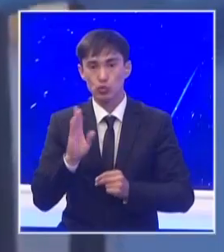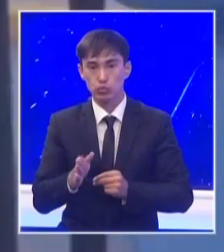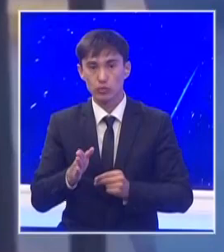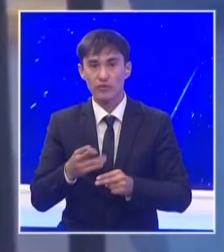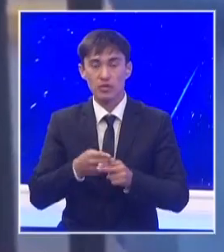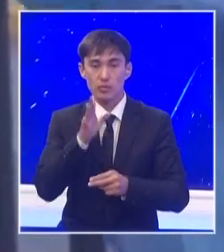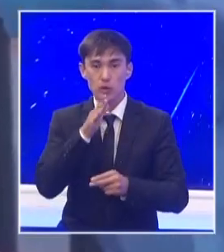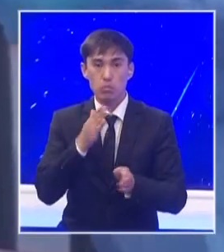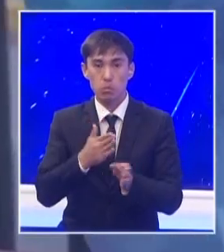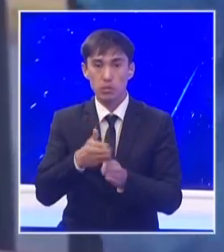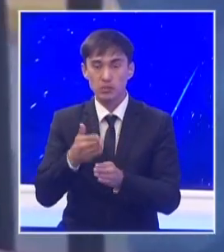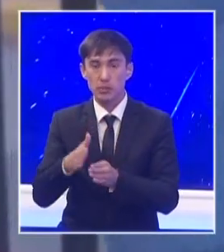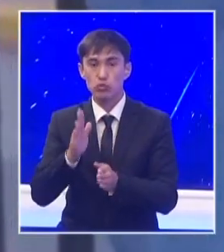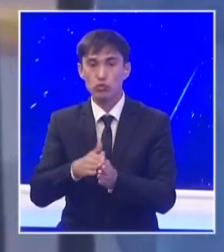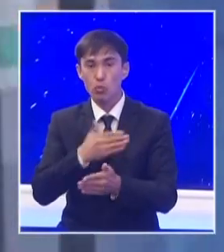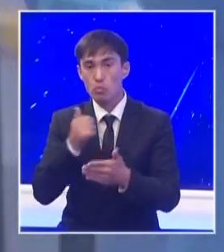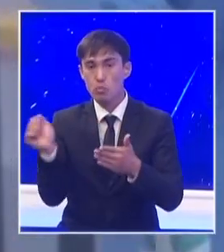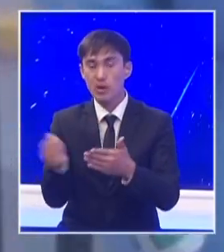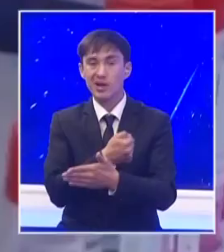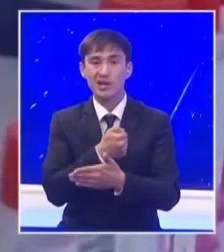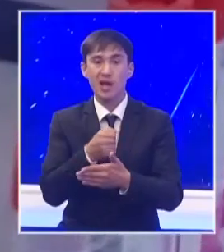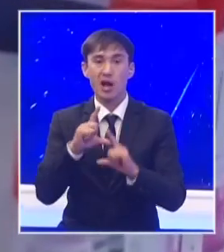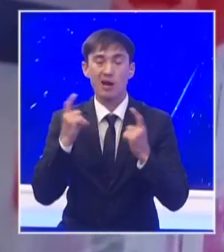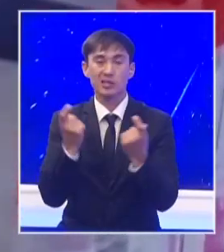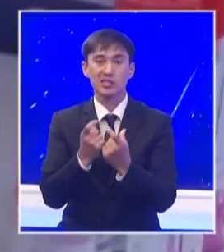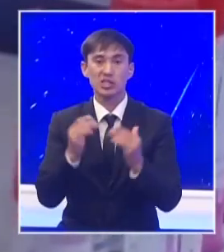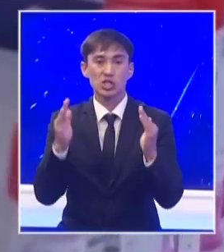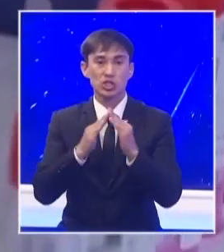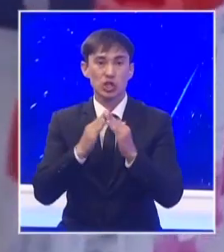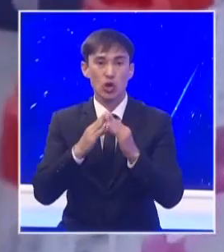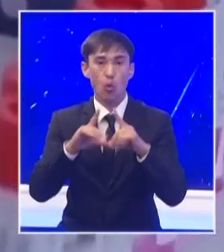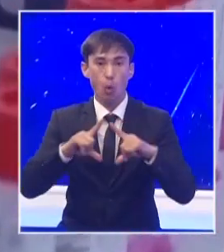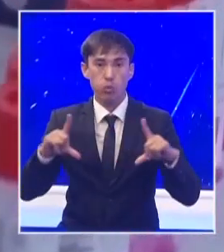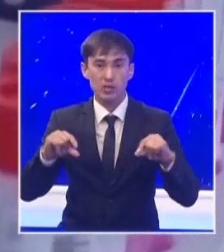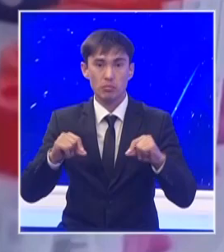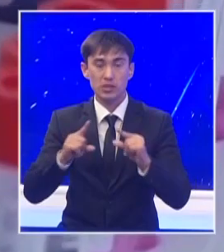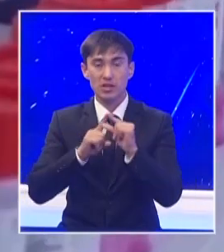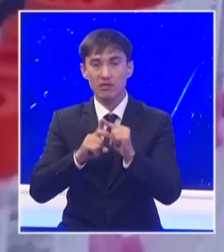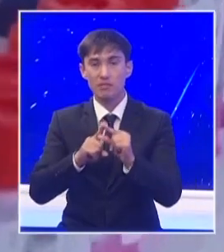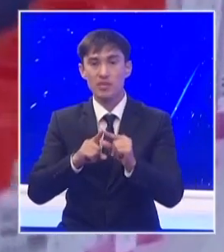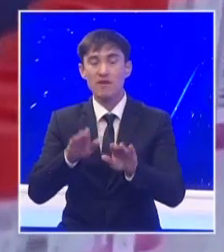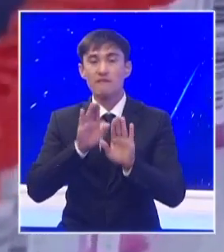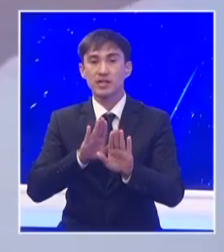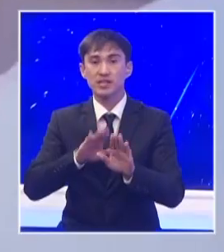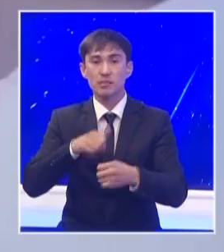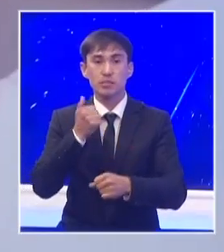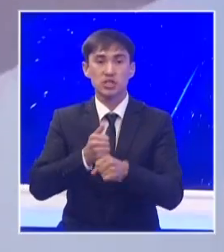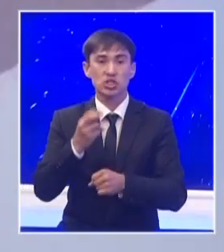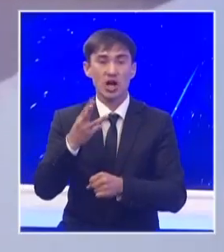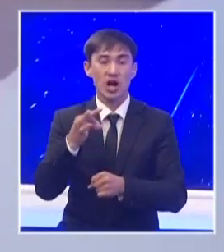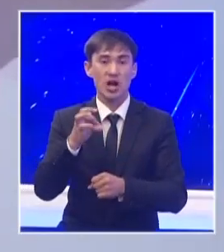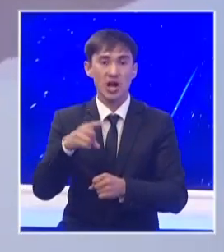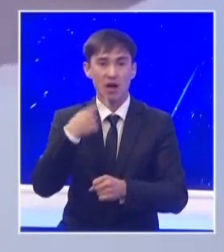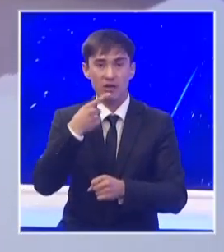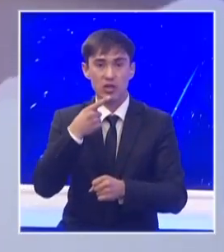будут постепенно снимать карантин с жилых комплексов. По словам вице-министра Шанхая Цзунмина, постановленная задача